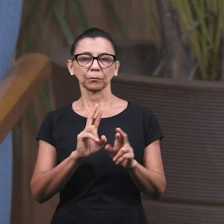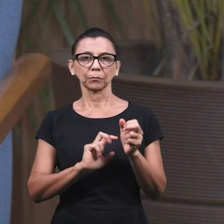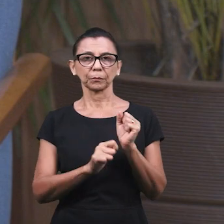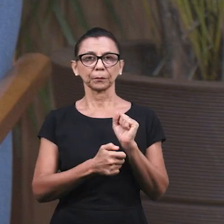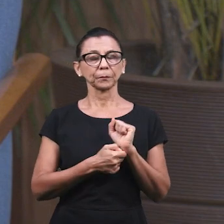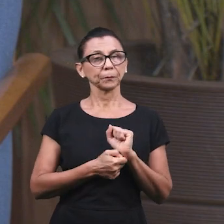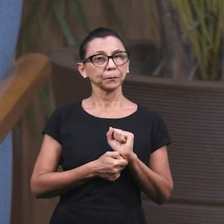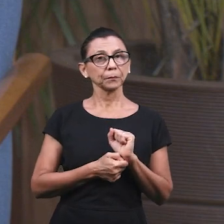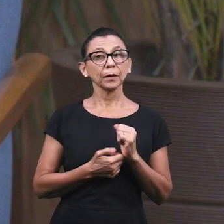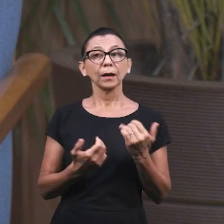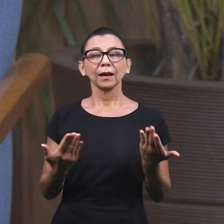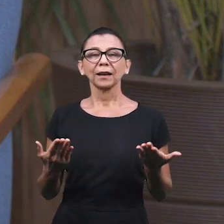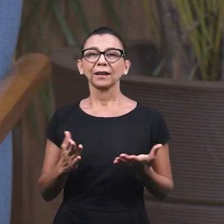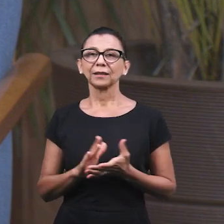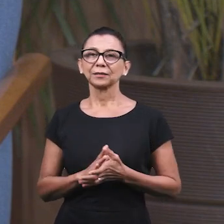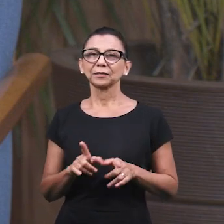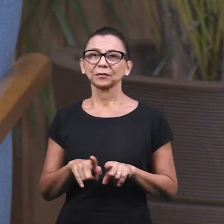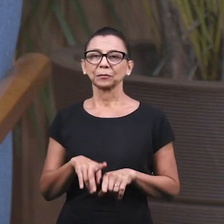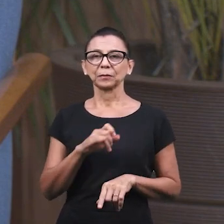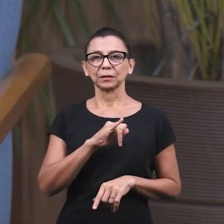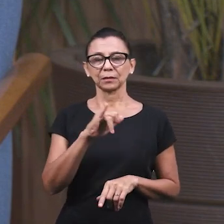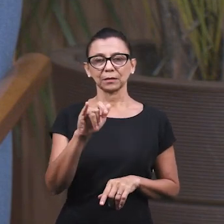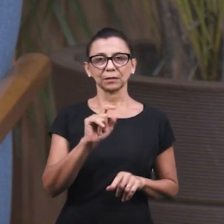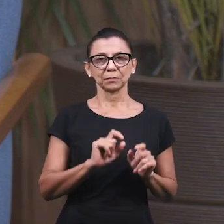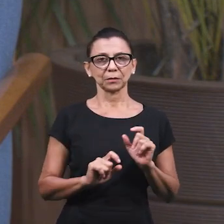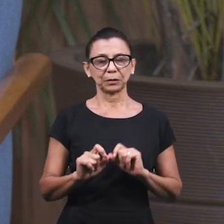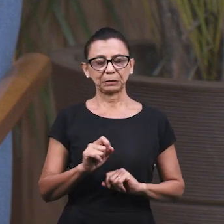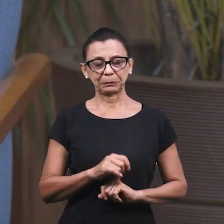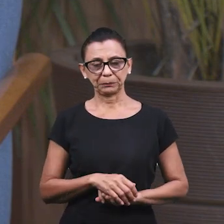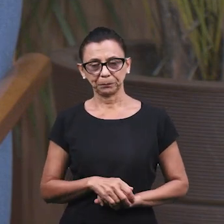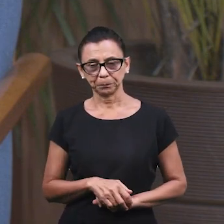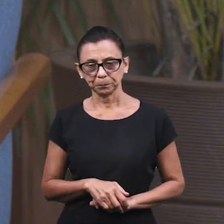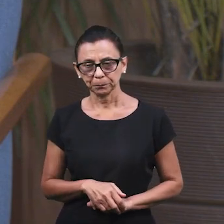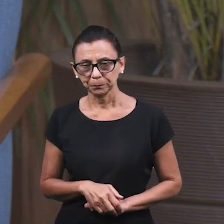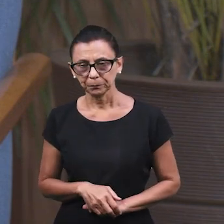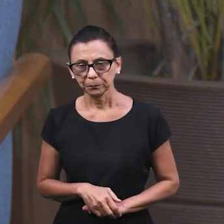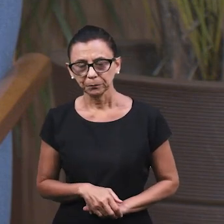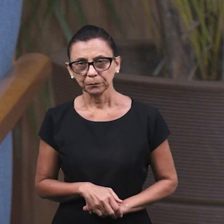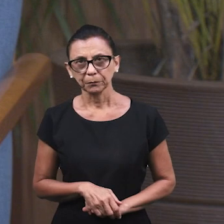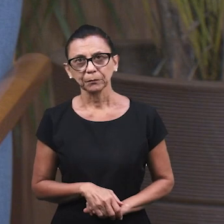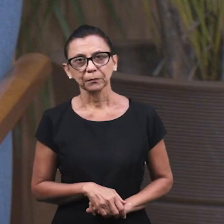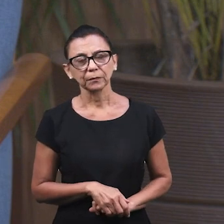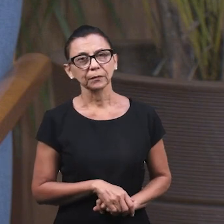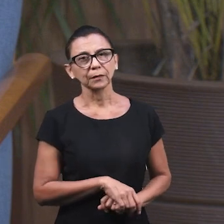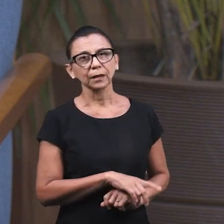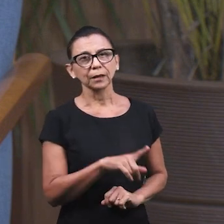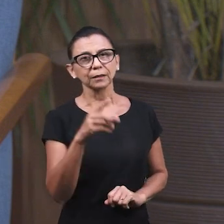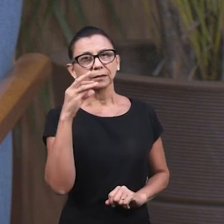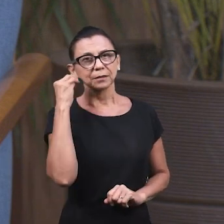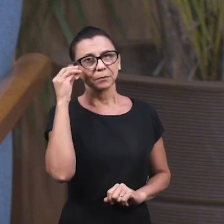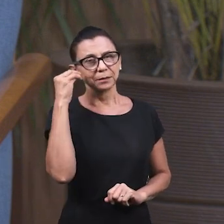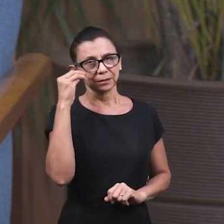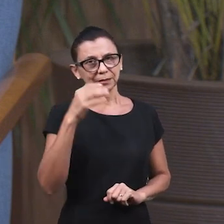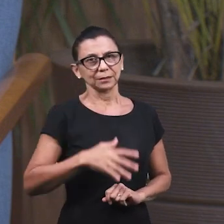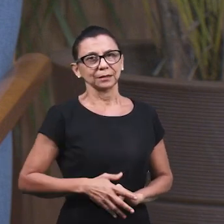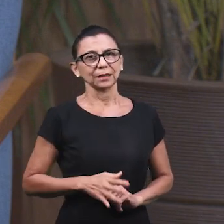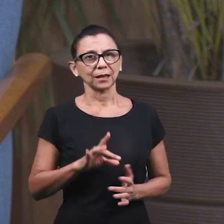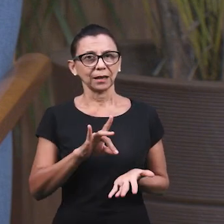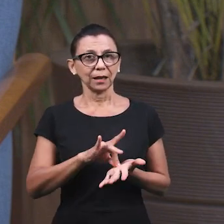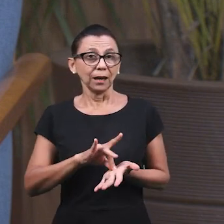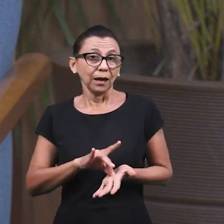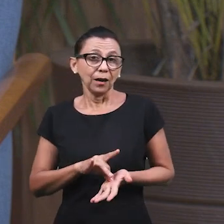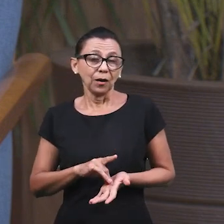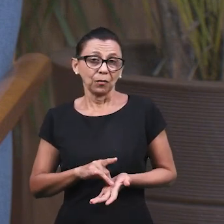approfondir un peu plus cette thématique à propos du mystère. J'aimerais placer ici pour vous une